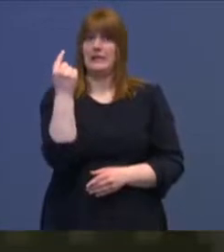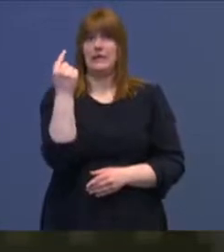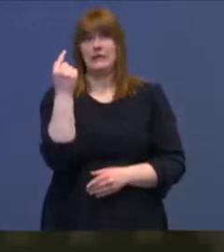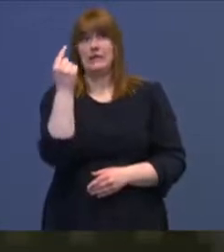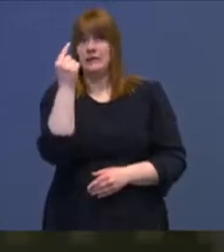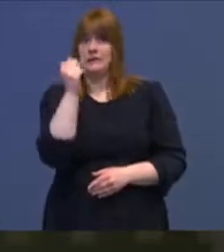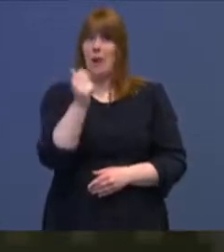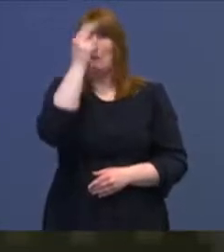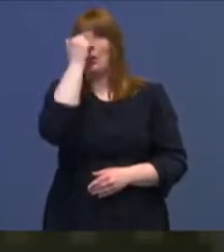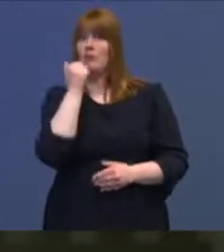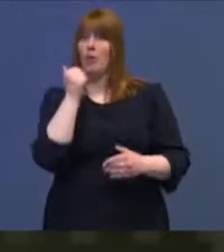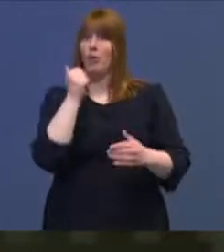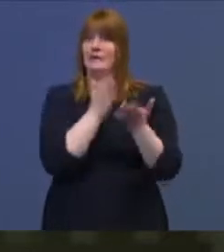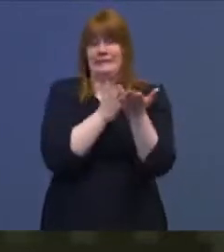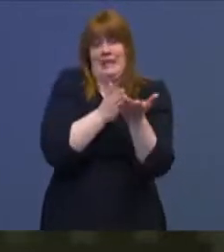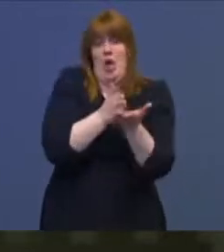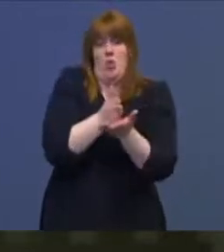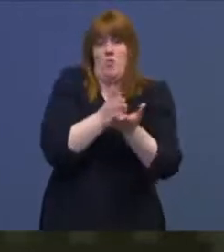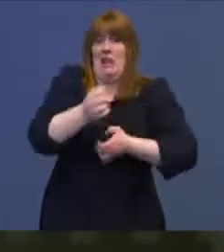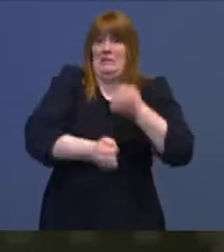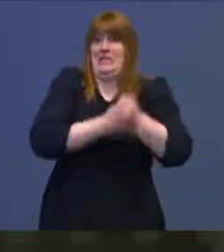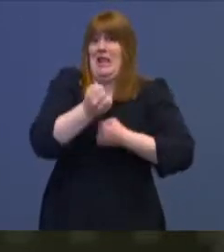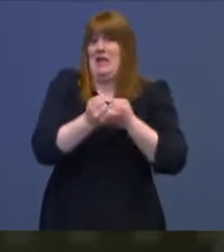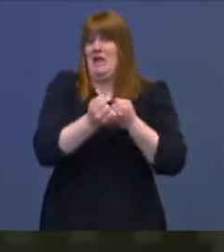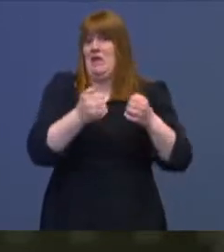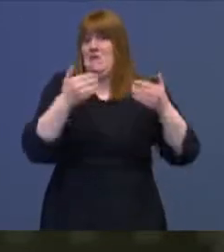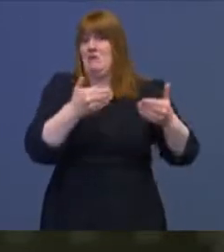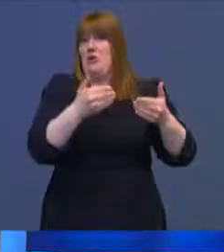normalisere forholdet til naboen i nordøst?